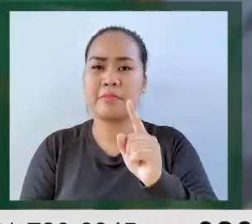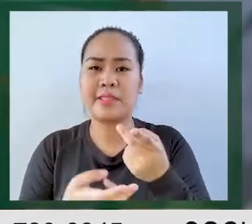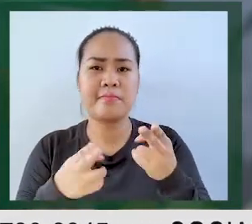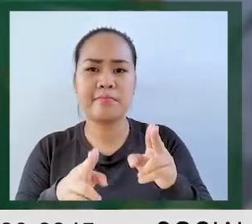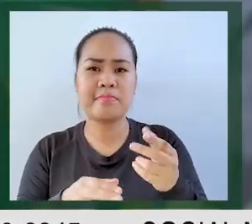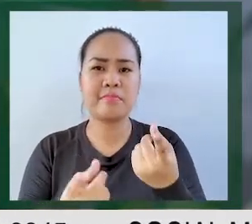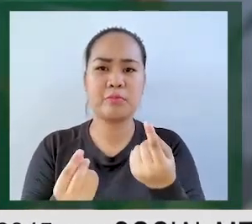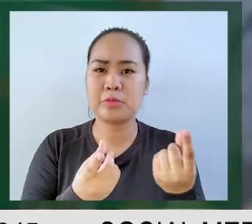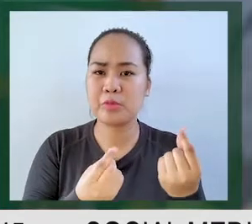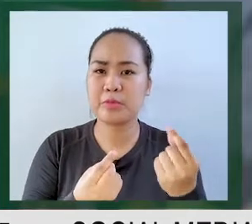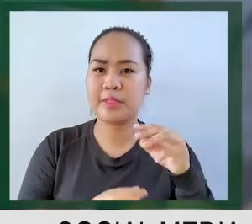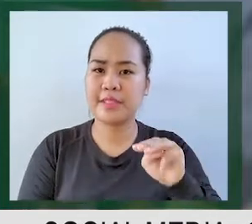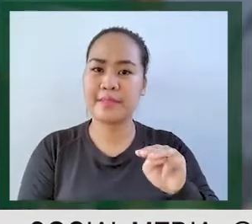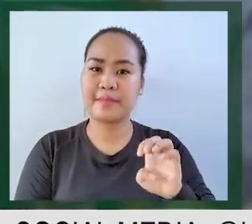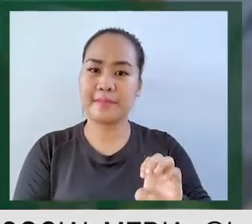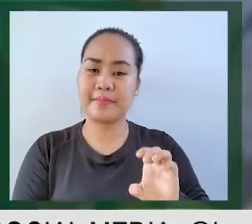MECQ?